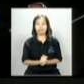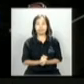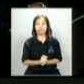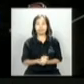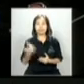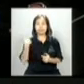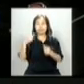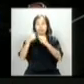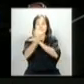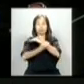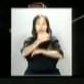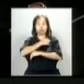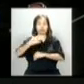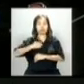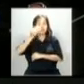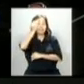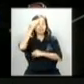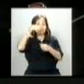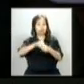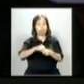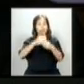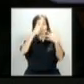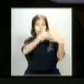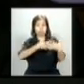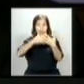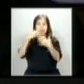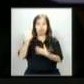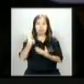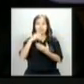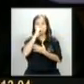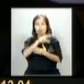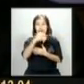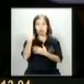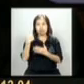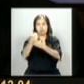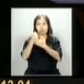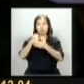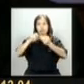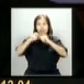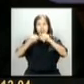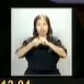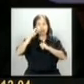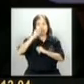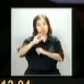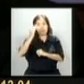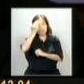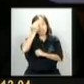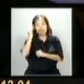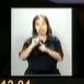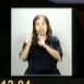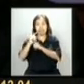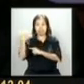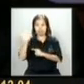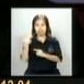เอลประจำสหรัฐกล่าวว่าอิสราเอลเปิดรับคำแนะนำต่างๆที่จะช่วยบรรเทาปัญหาของชาวปาเลสไตน์ไปพร้อมๆกับการรักษา